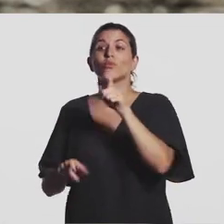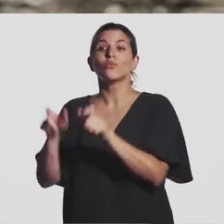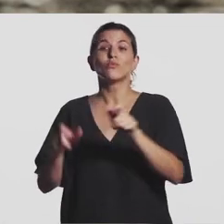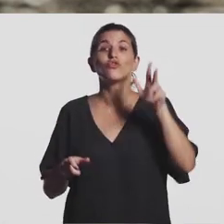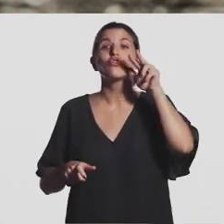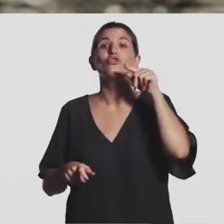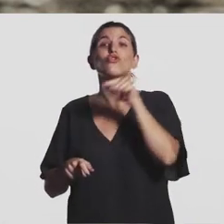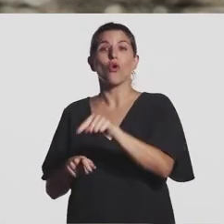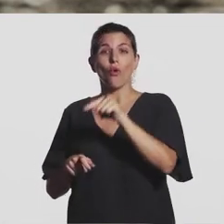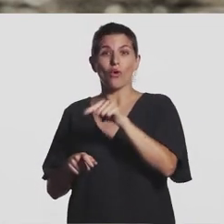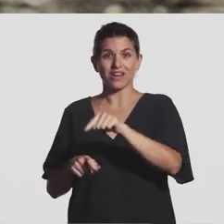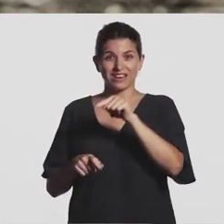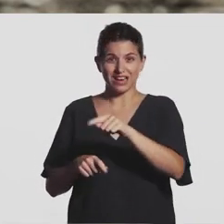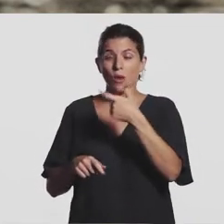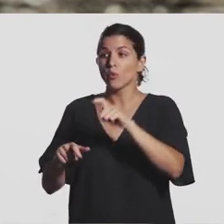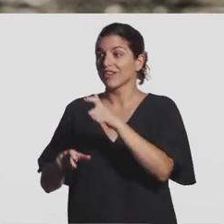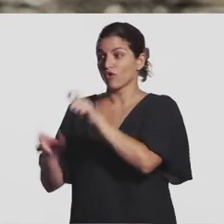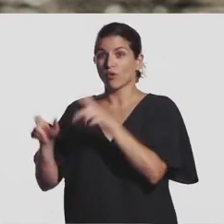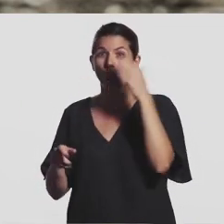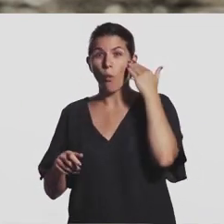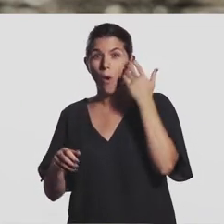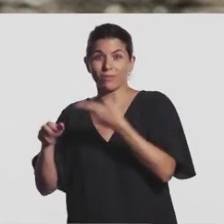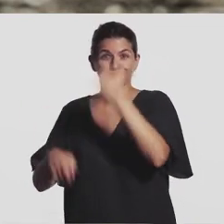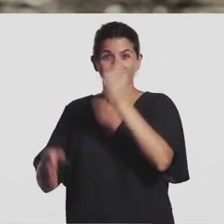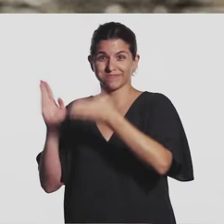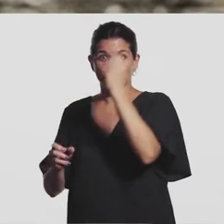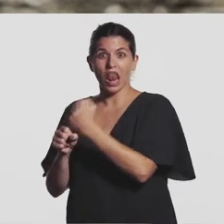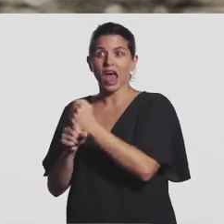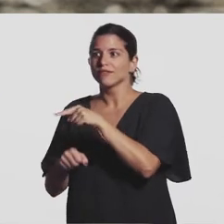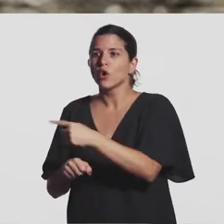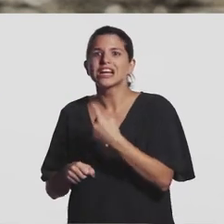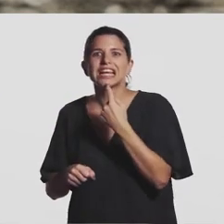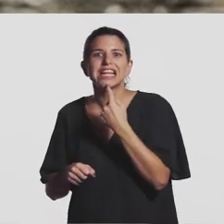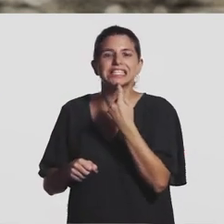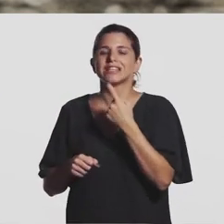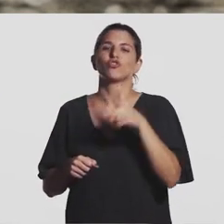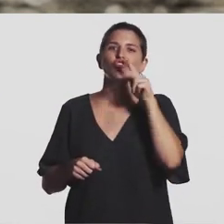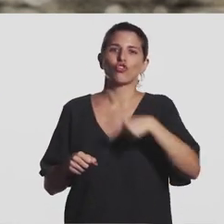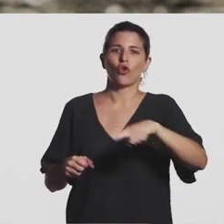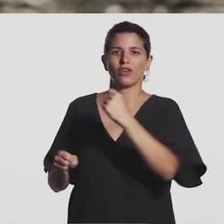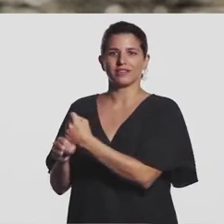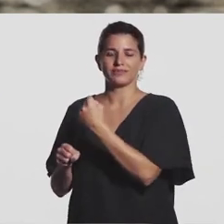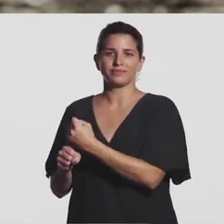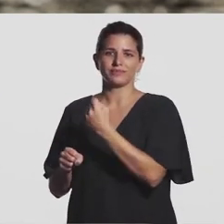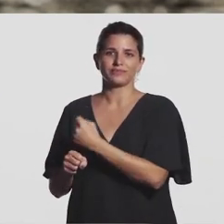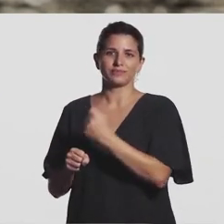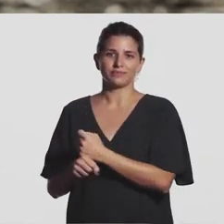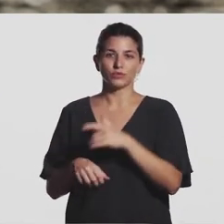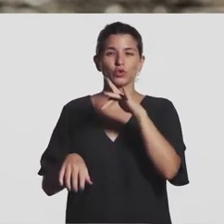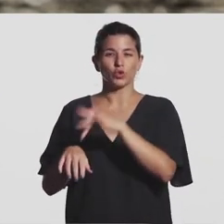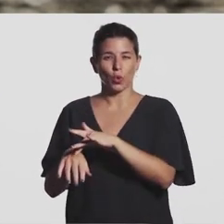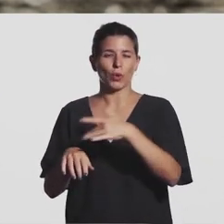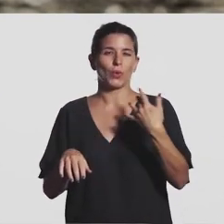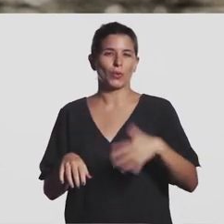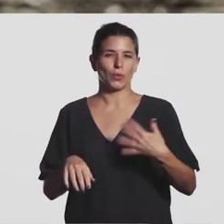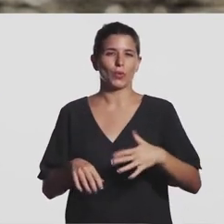in particolare, perché è rimasta a fare quei lavori oltre i suoi che erano competenza degli uomini. L'ha toccata, ma è